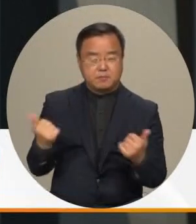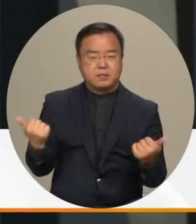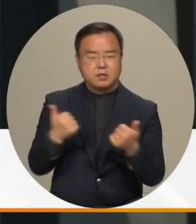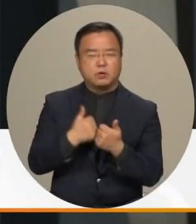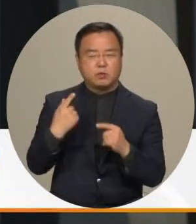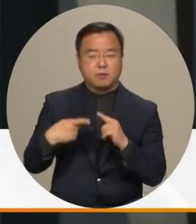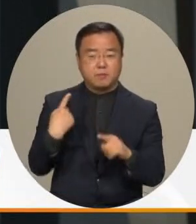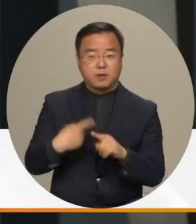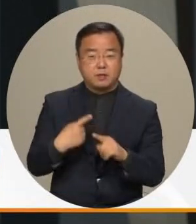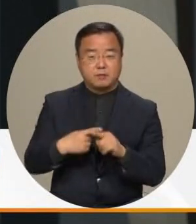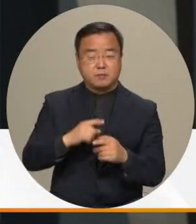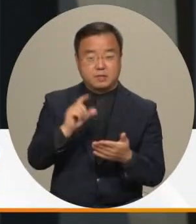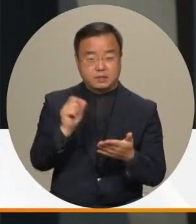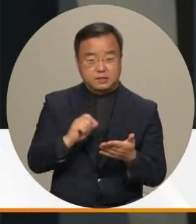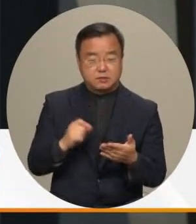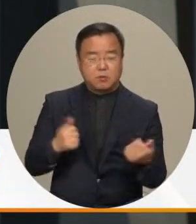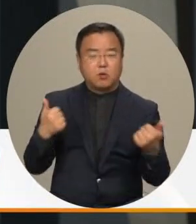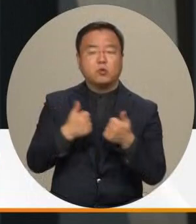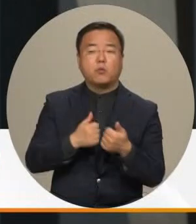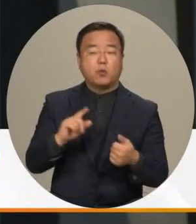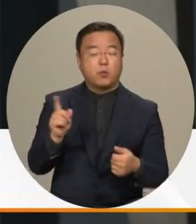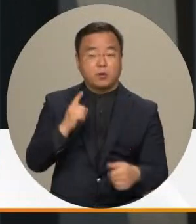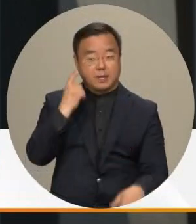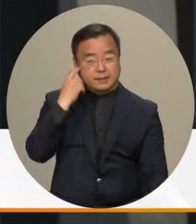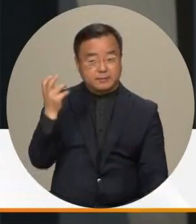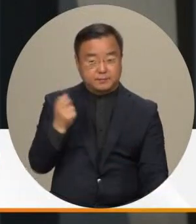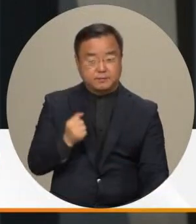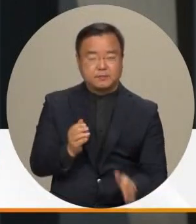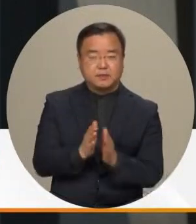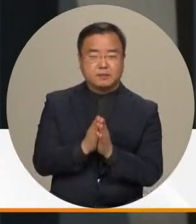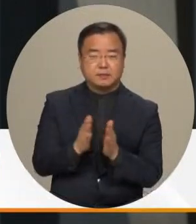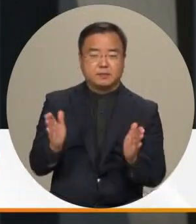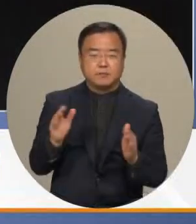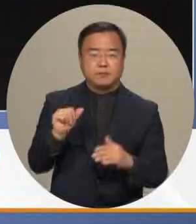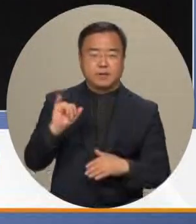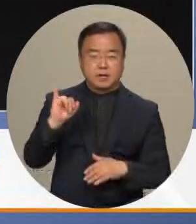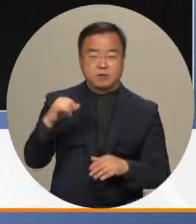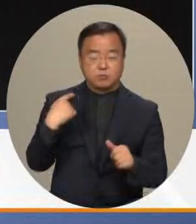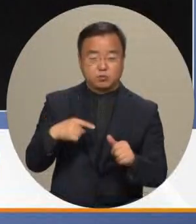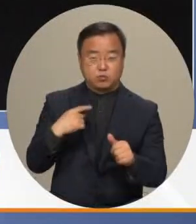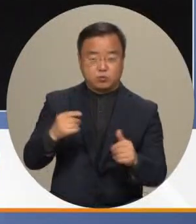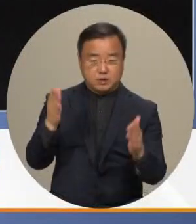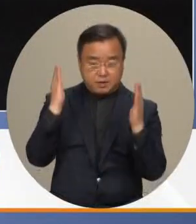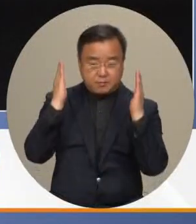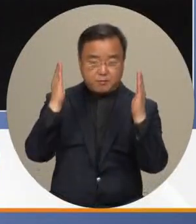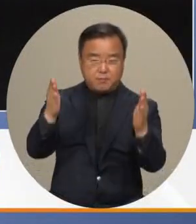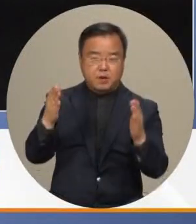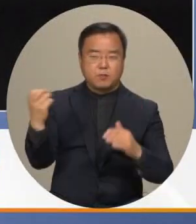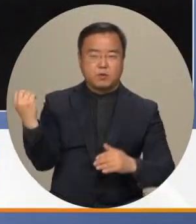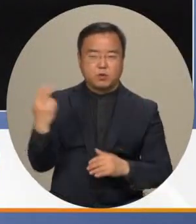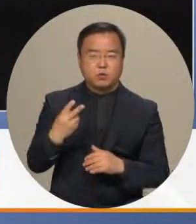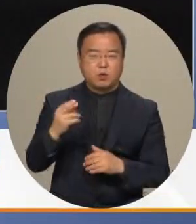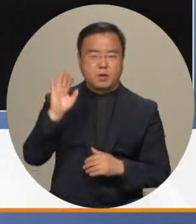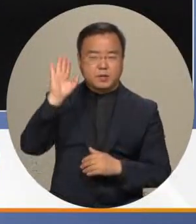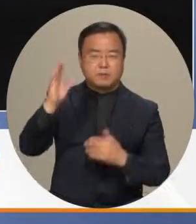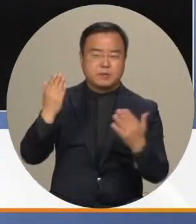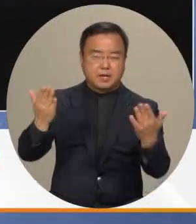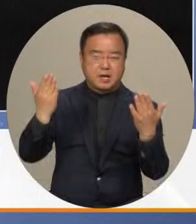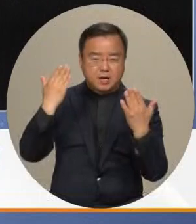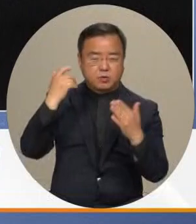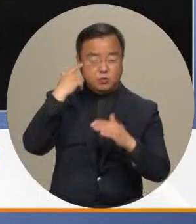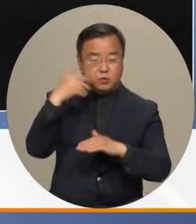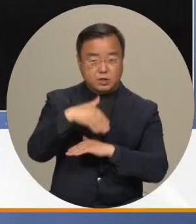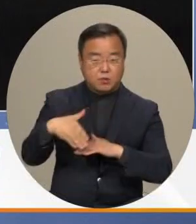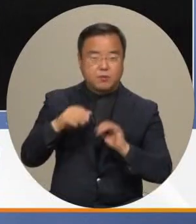어떨까 호기심에서 시작했어요 인공지능시대 개별맞춤 교육의 방향성과 또 미래학교 시나리오